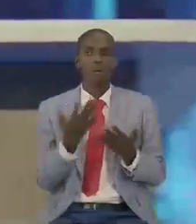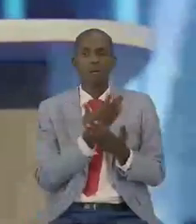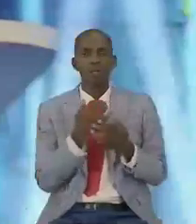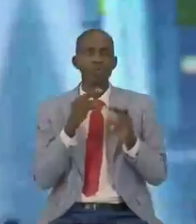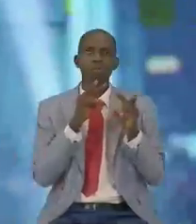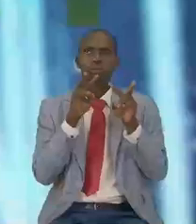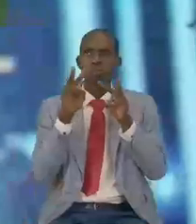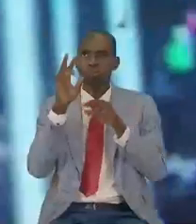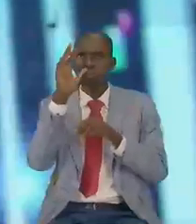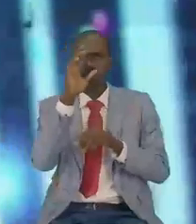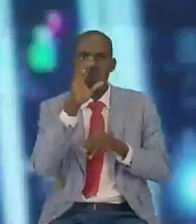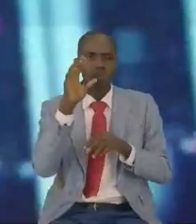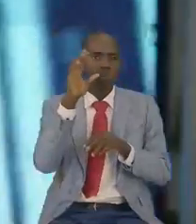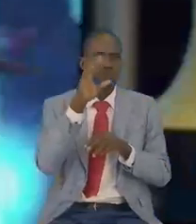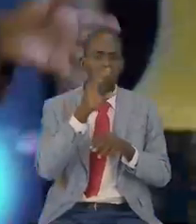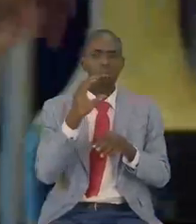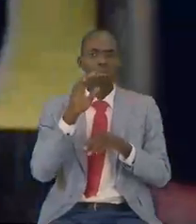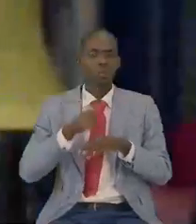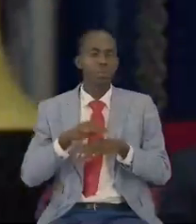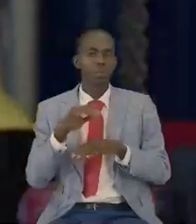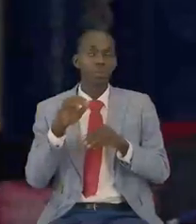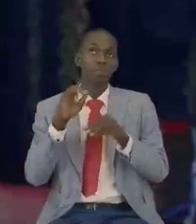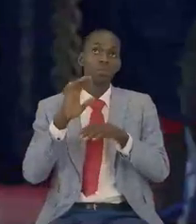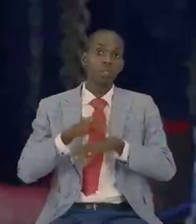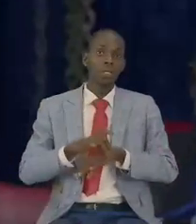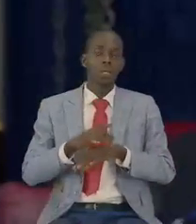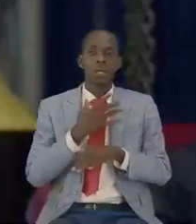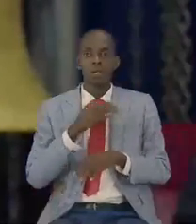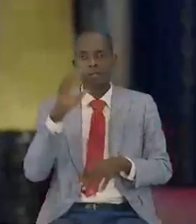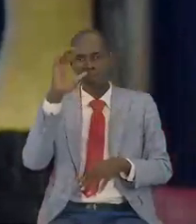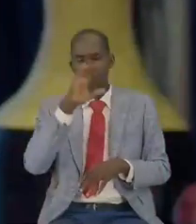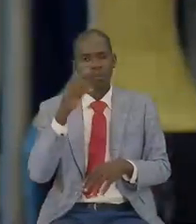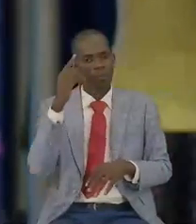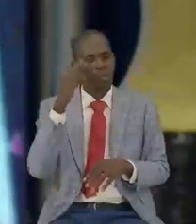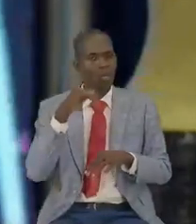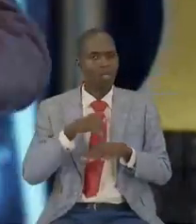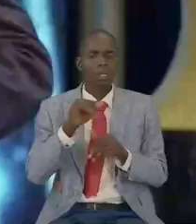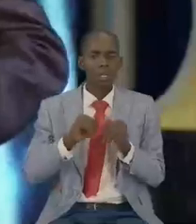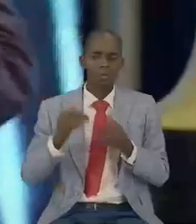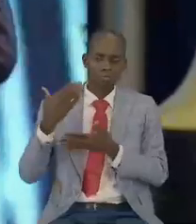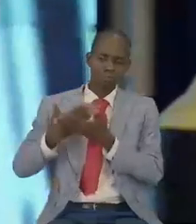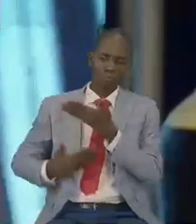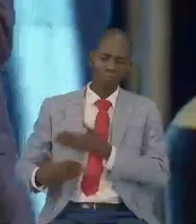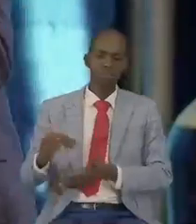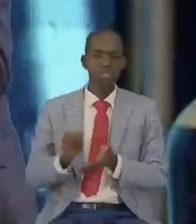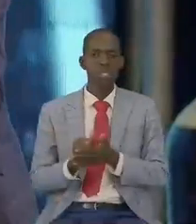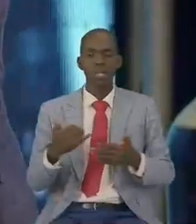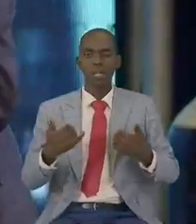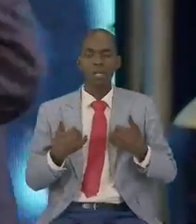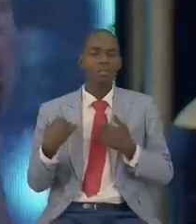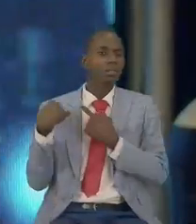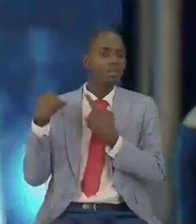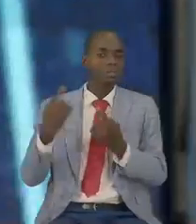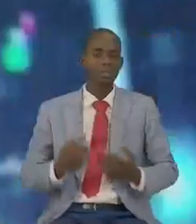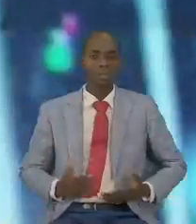terre. Il regarda dans chaque génération qui avait vécu sur la face de la terre. Le Seigneur